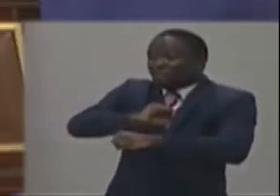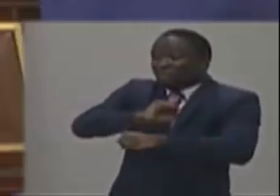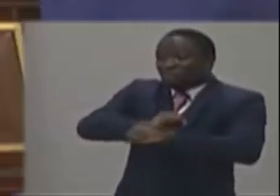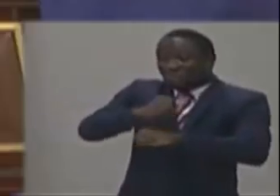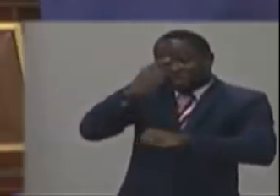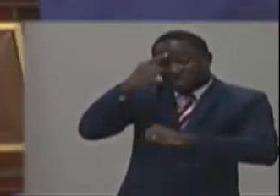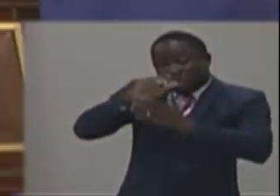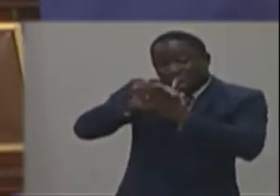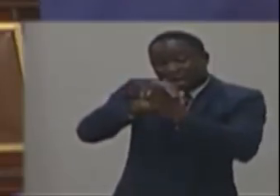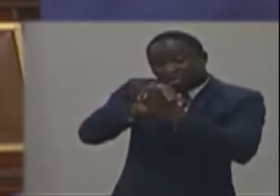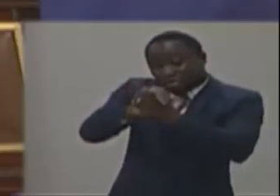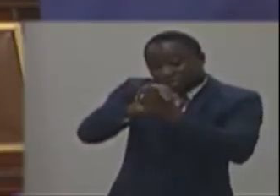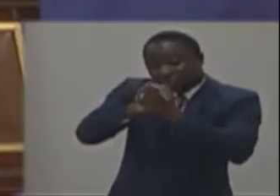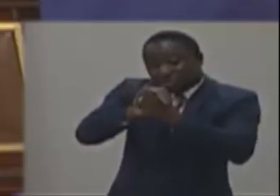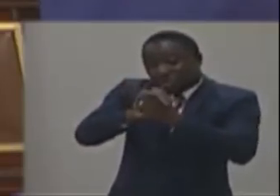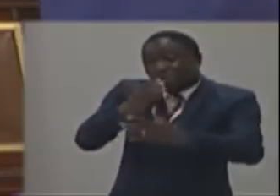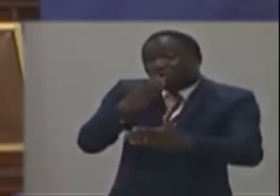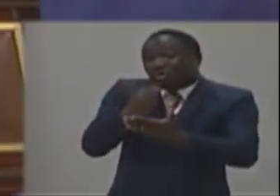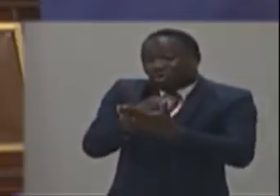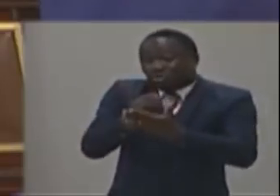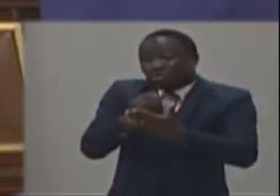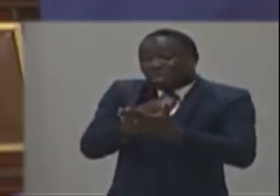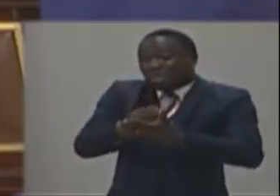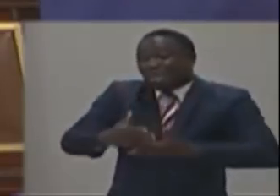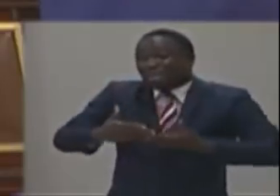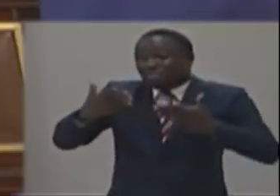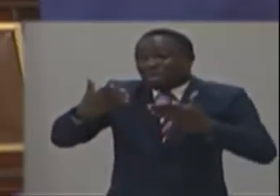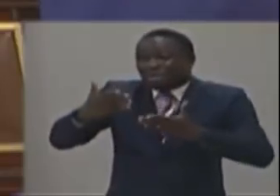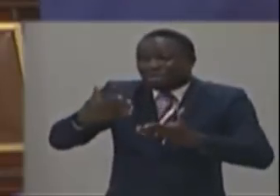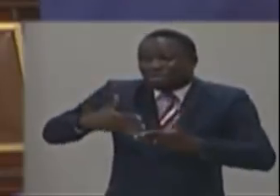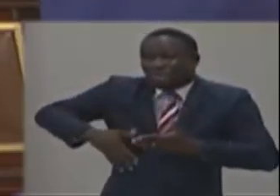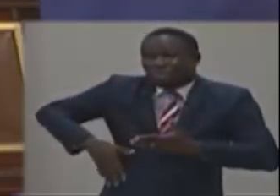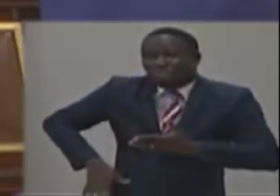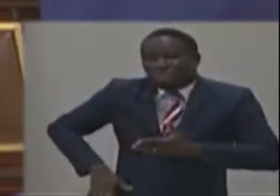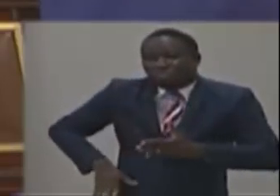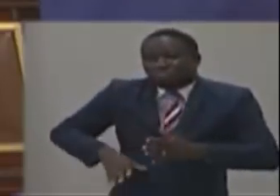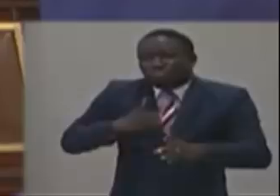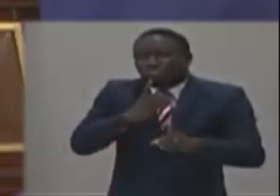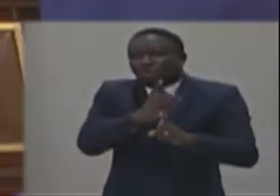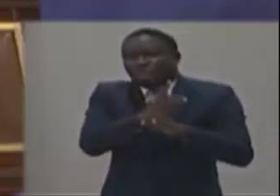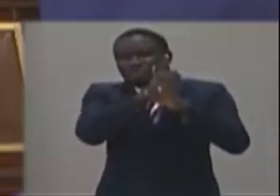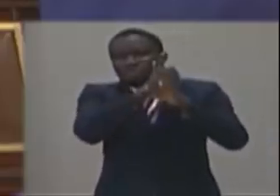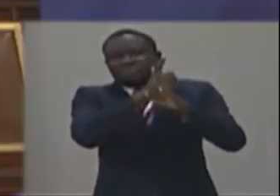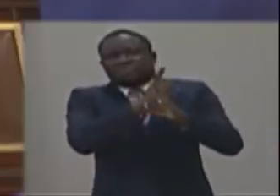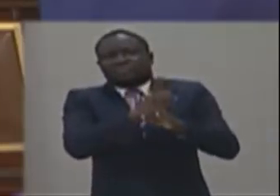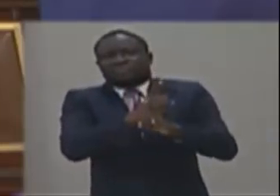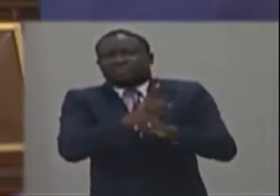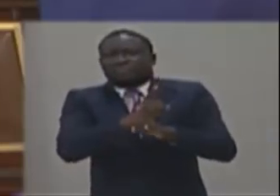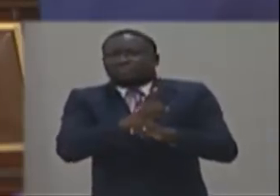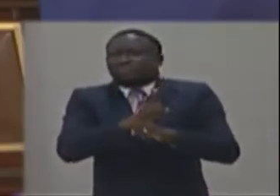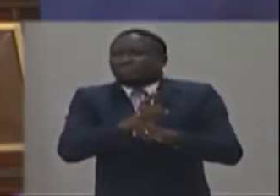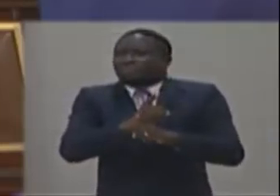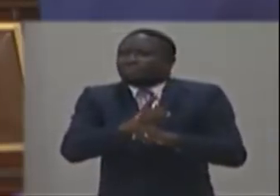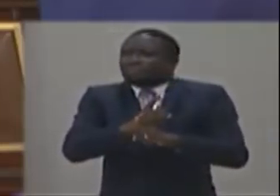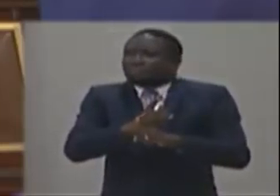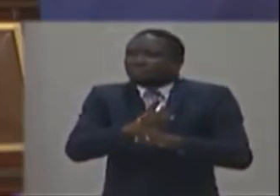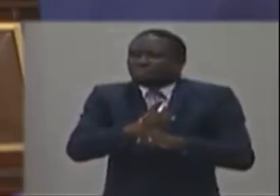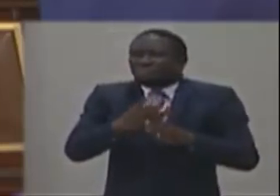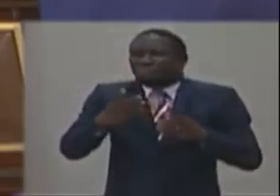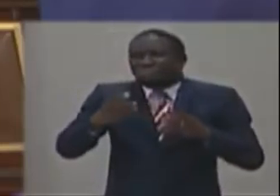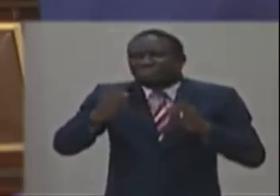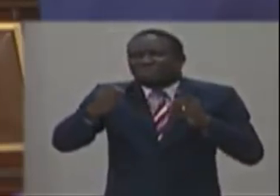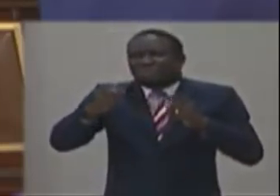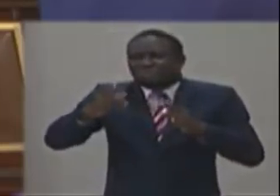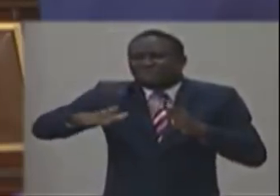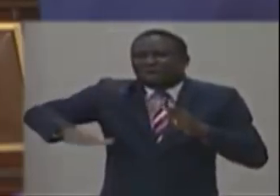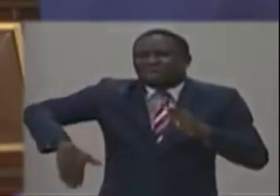pour m'assurer que l'argent arrive dans le poche directement. Nous plutôt miser dans la route,